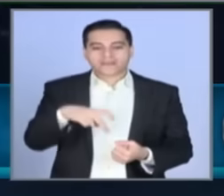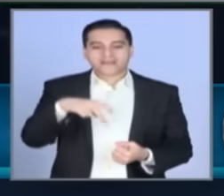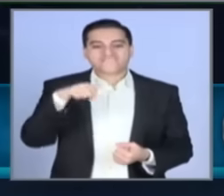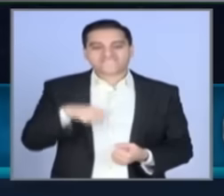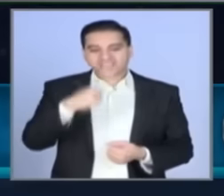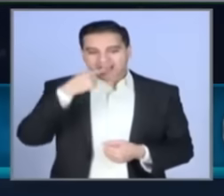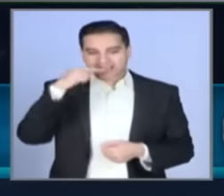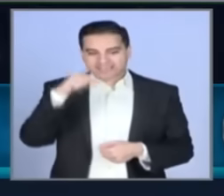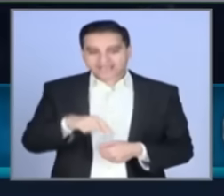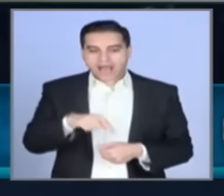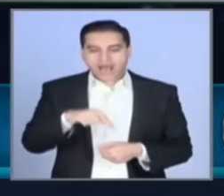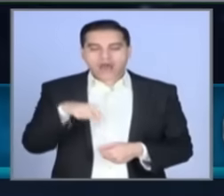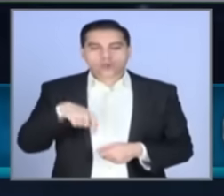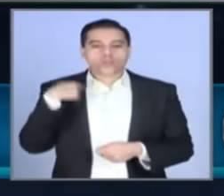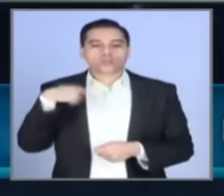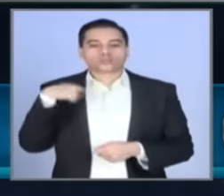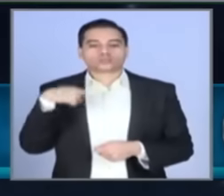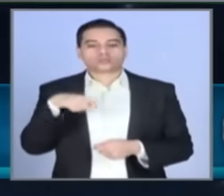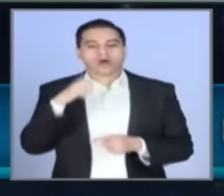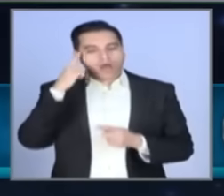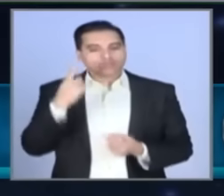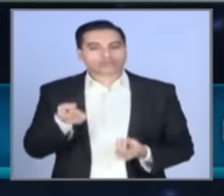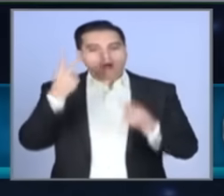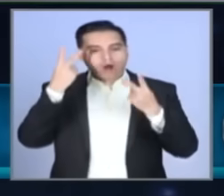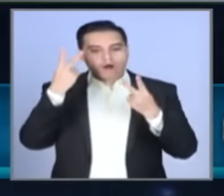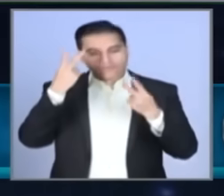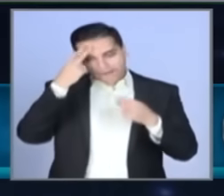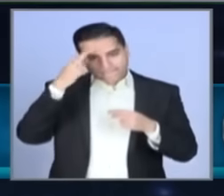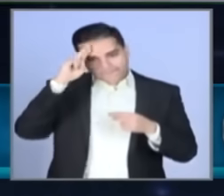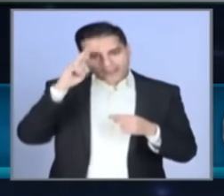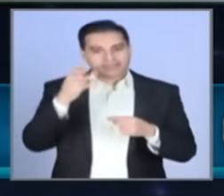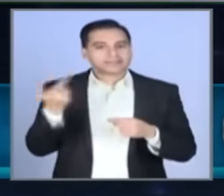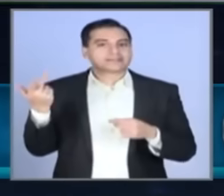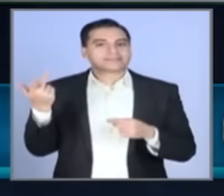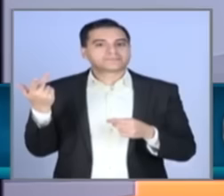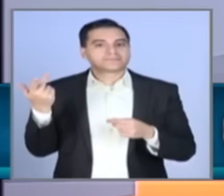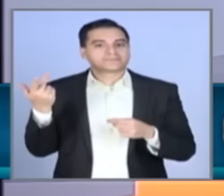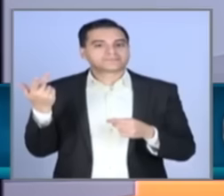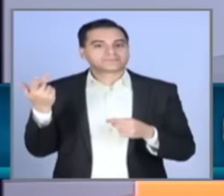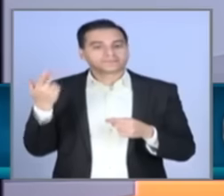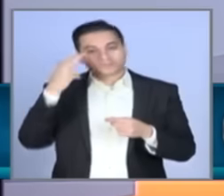1989 في عهد أحد وزراء الثقافة، فمن هو؟